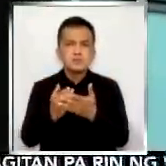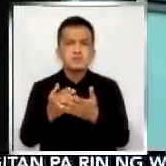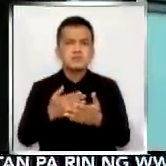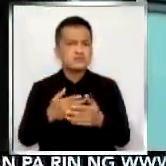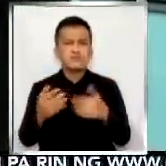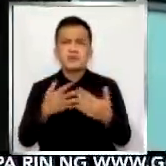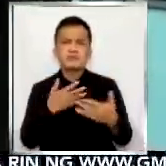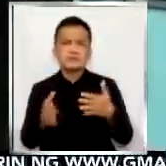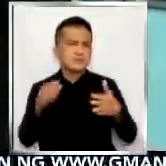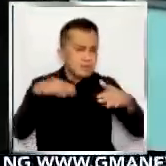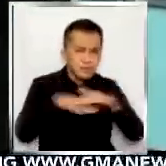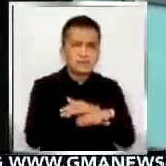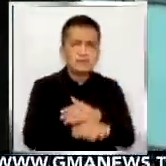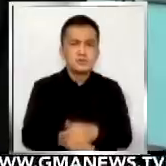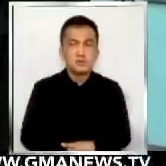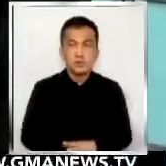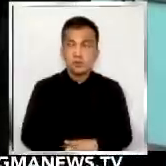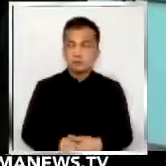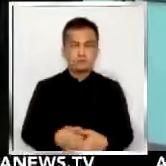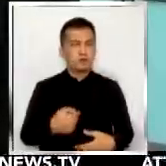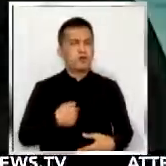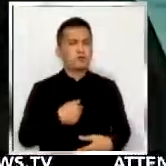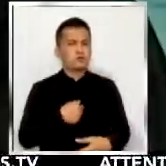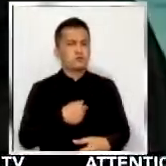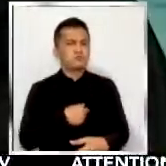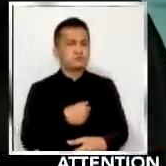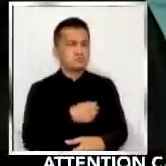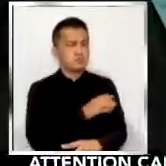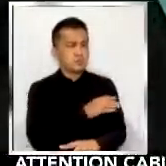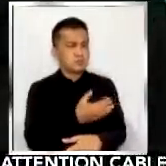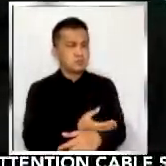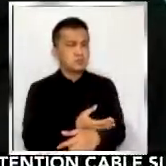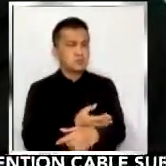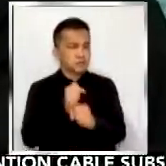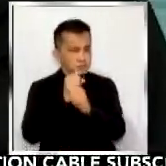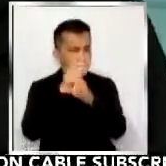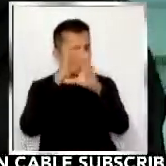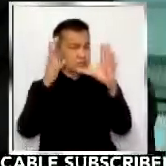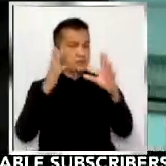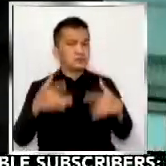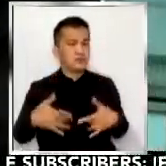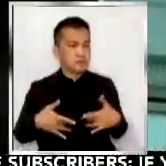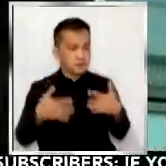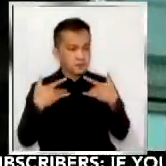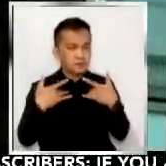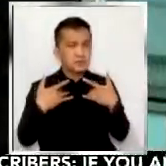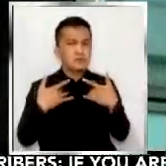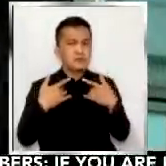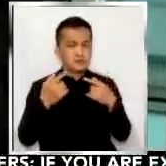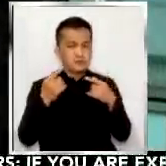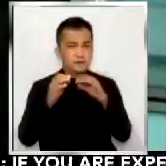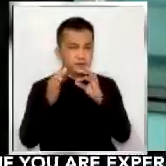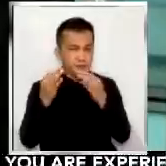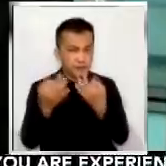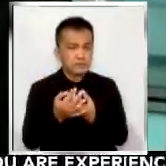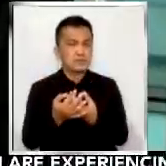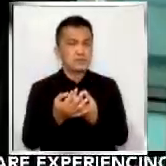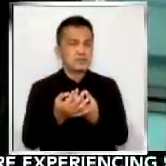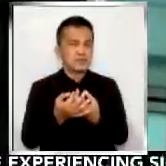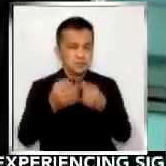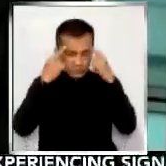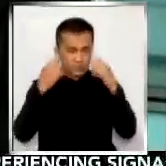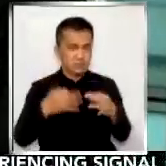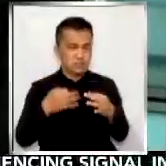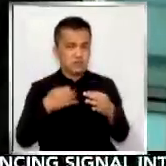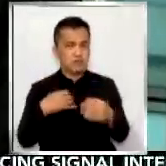ko, yung pangarap ko kasi para sa pamilya. Buo talaga ang desisyon ko po na makaalis po. Actually, tagal ko na itong hinihintay,